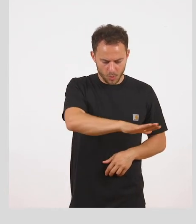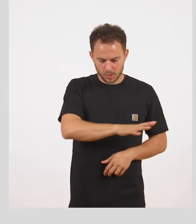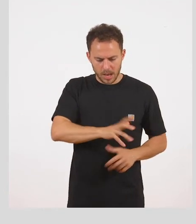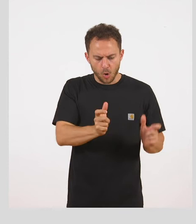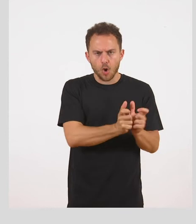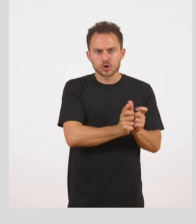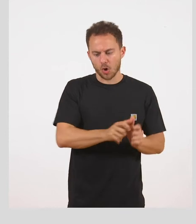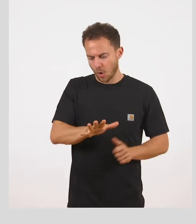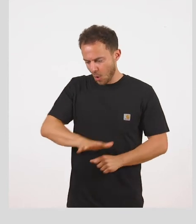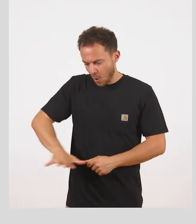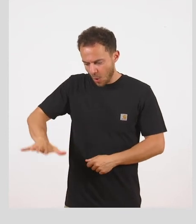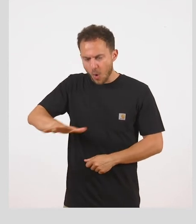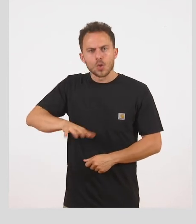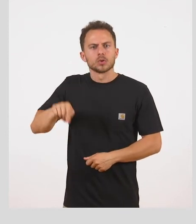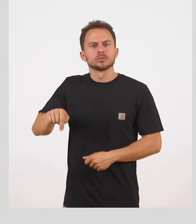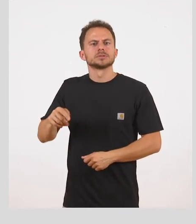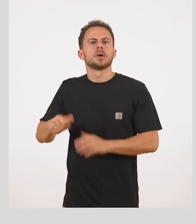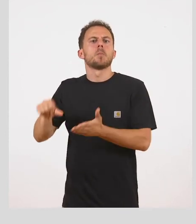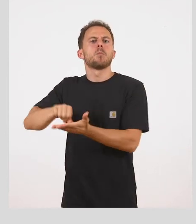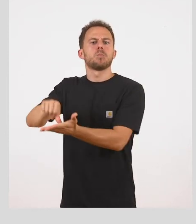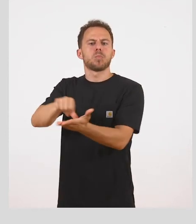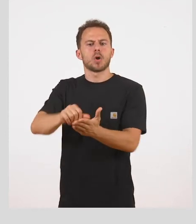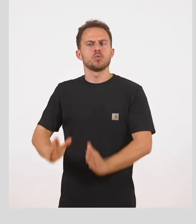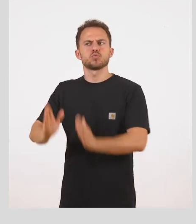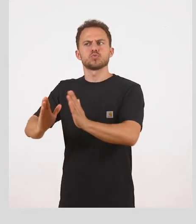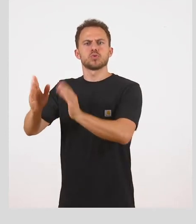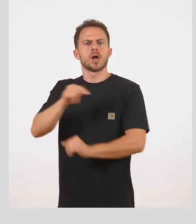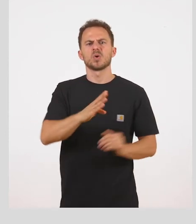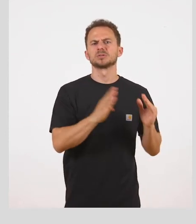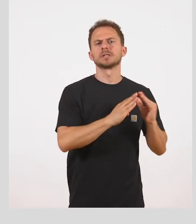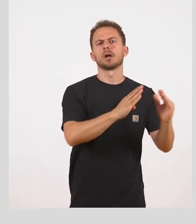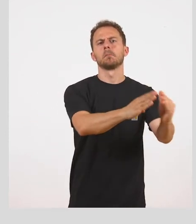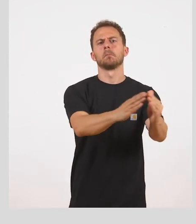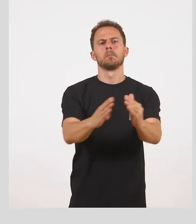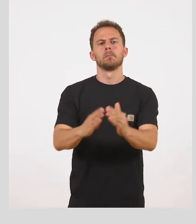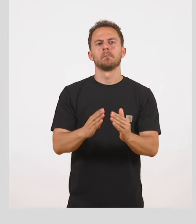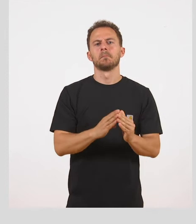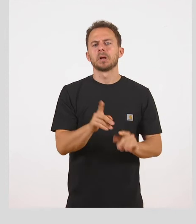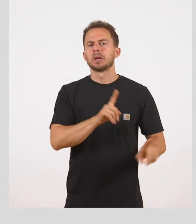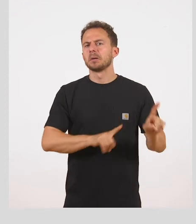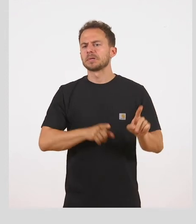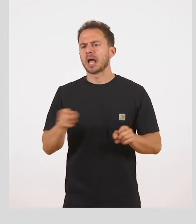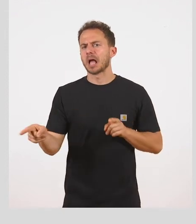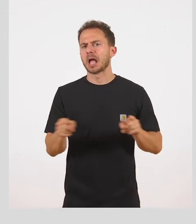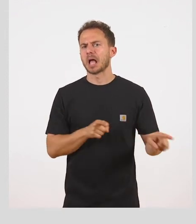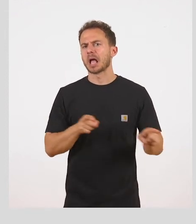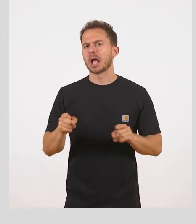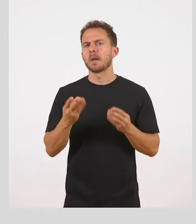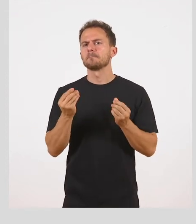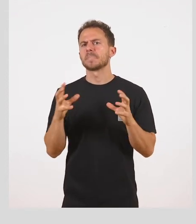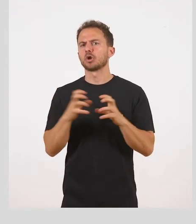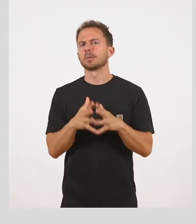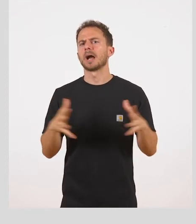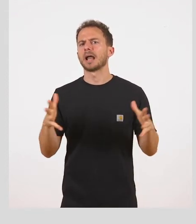μιας επαρχίας και το τετράγωνο, ένα οικοδομικό τετράγωνο μιας πόλης. Πού βλέπεις ποια περιοχή να είναι πιο πυκνοκατοικημένη? Μα